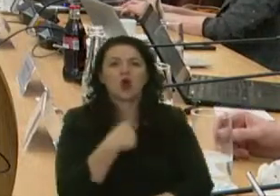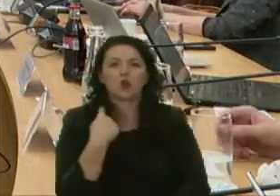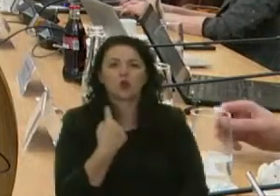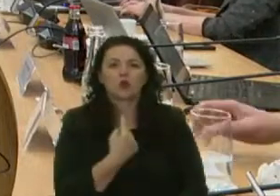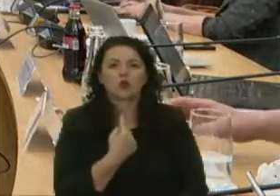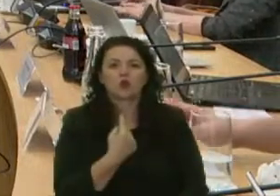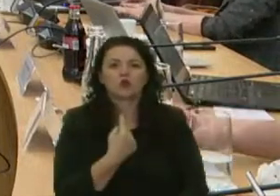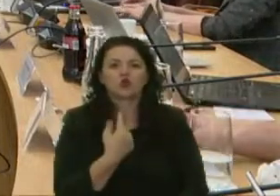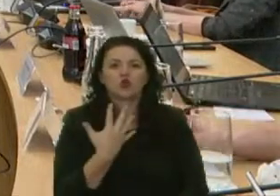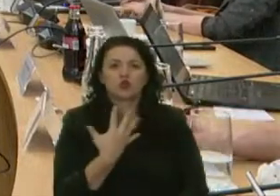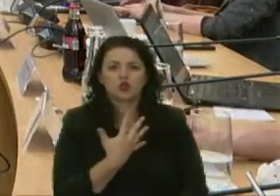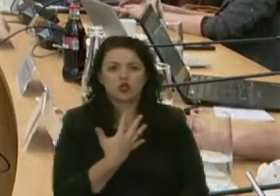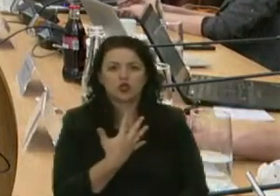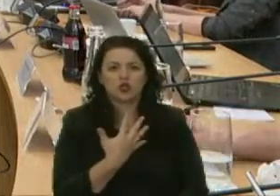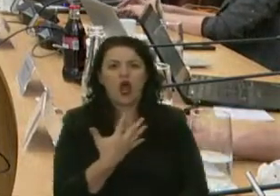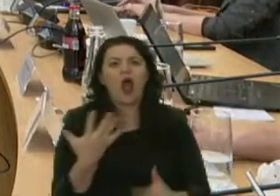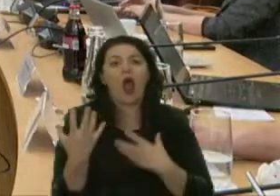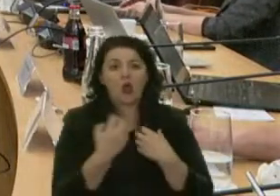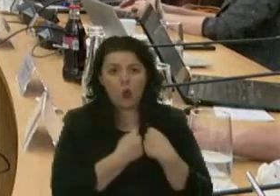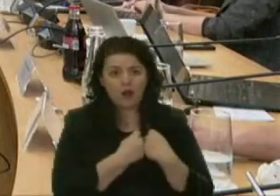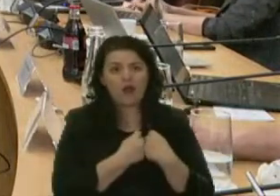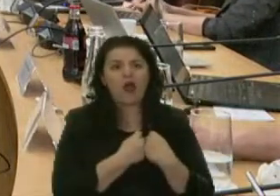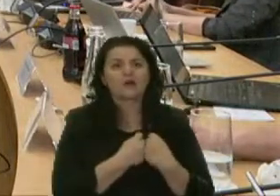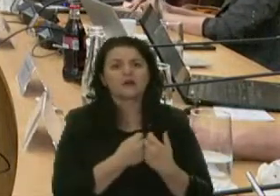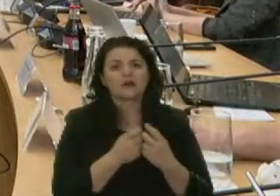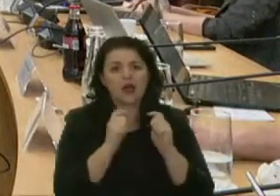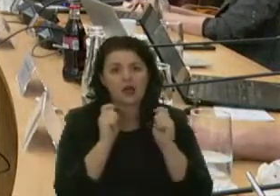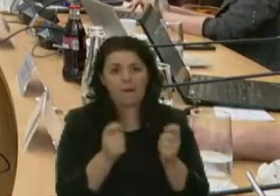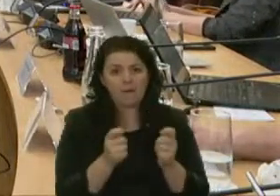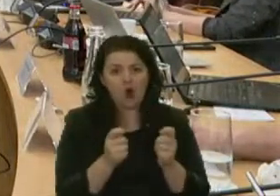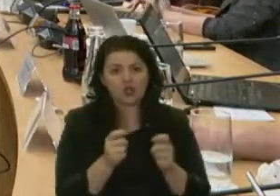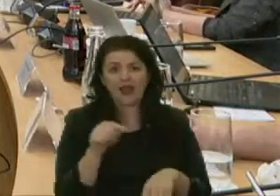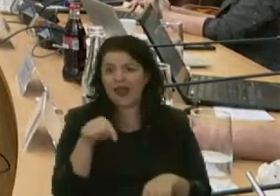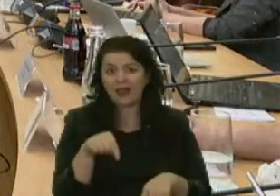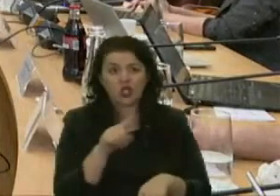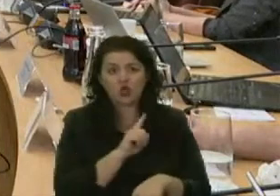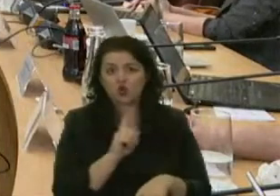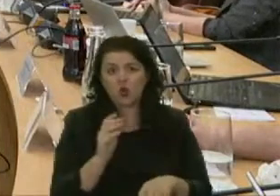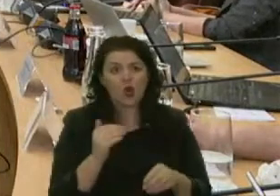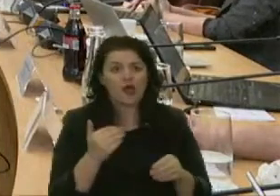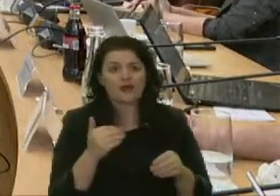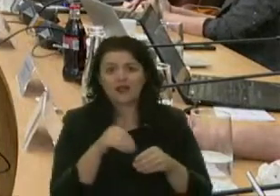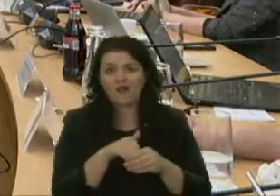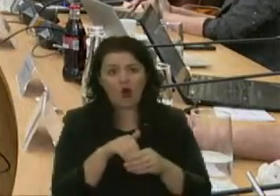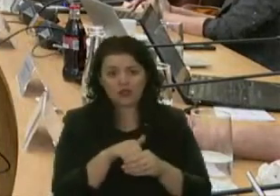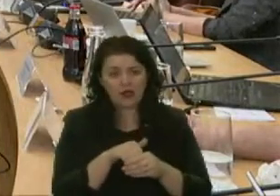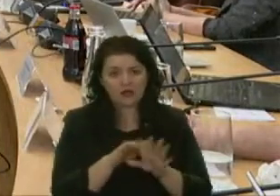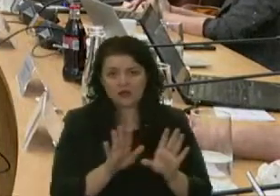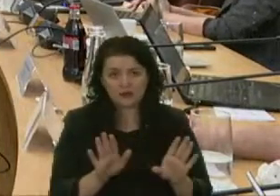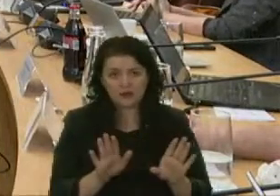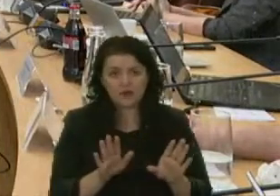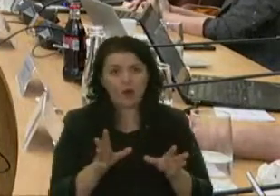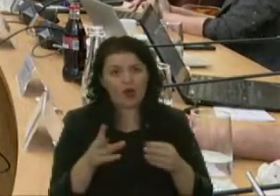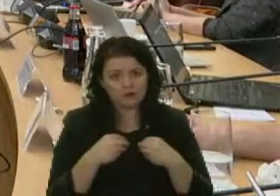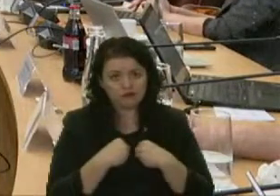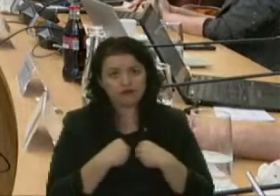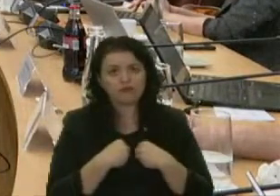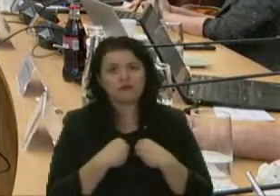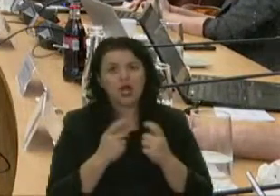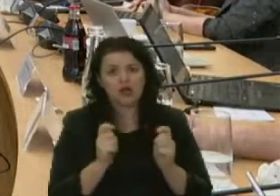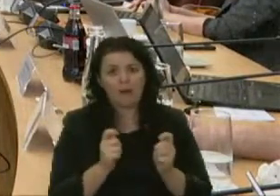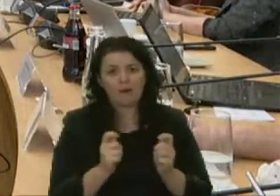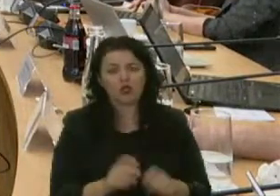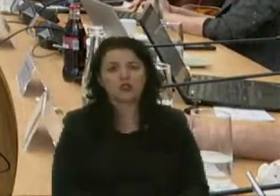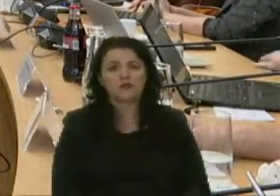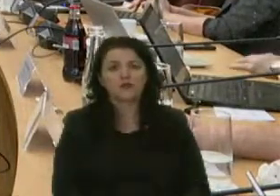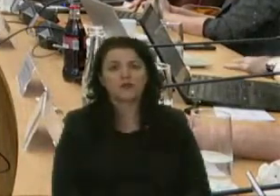Comisia 5 a luat act de raport Nu este cazul de vot și doar am luat act în consiliul local de acest raport proiect de hotărâre